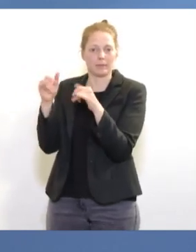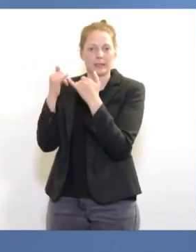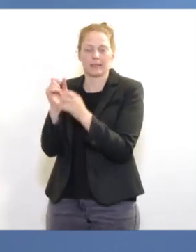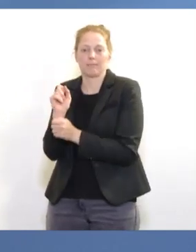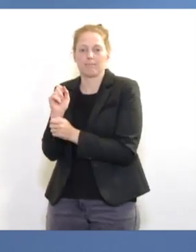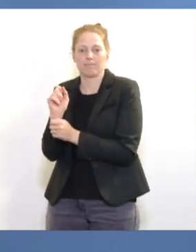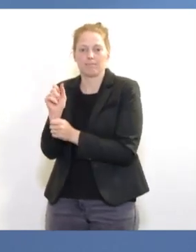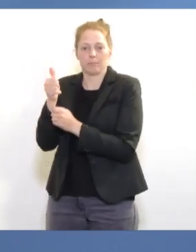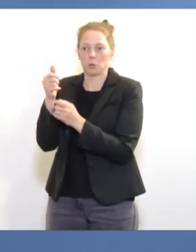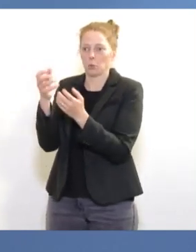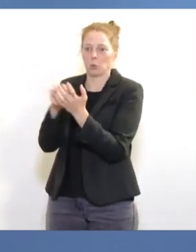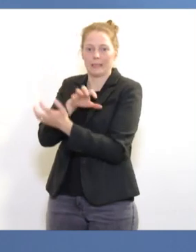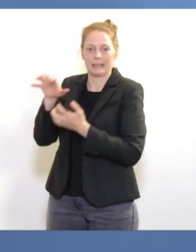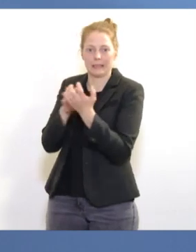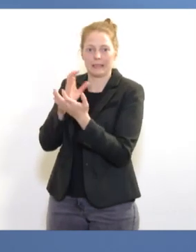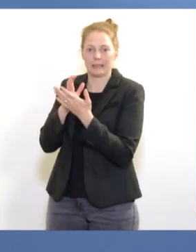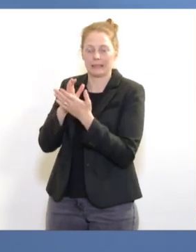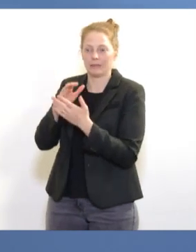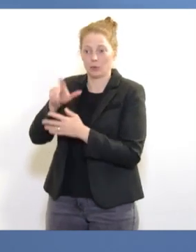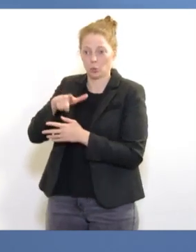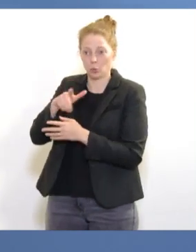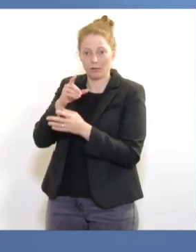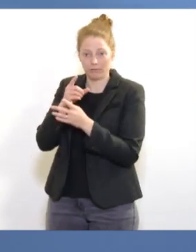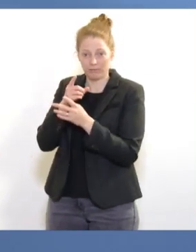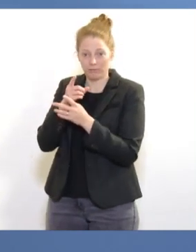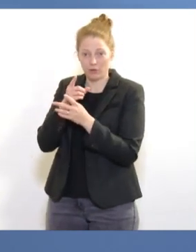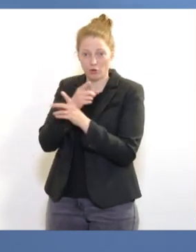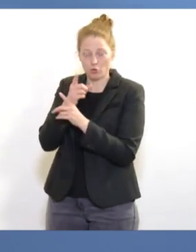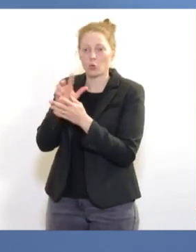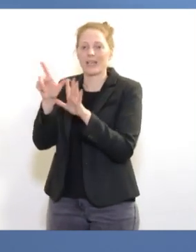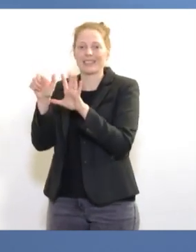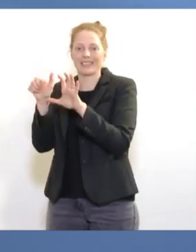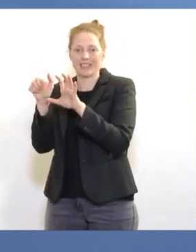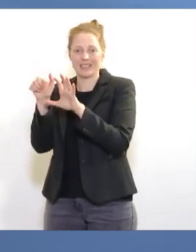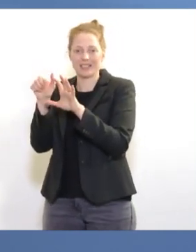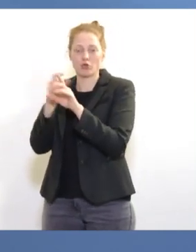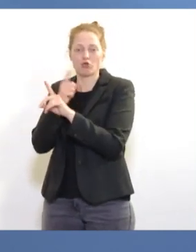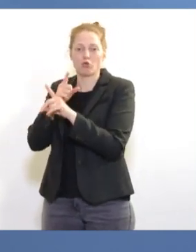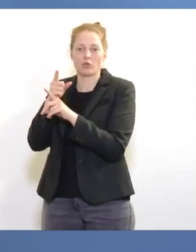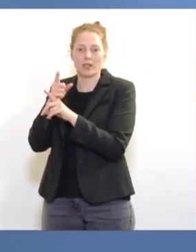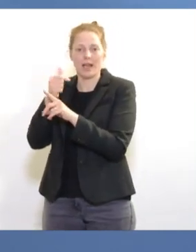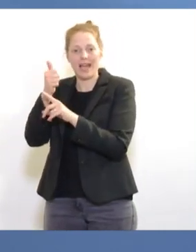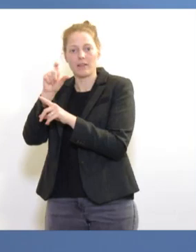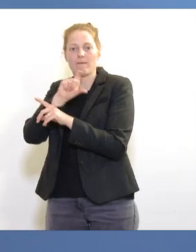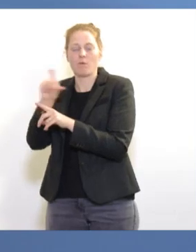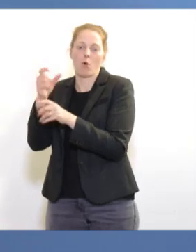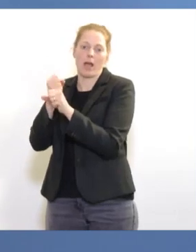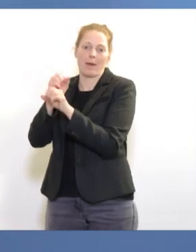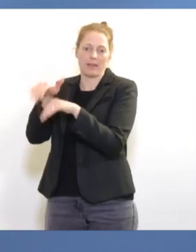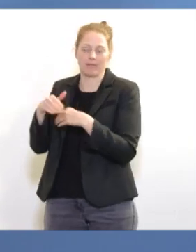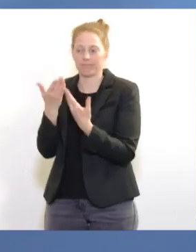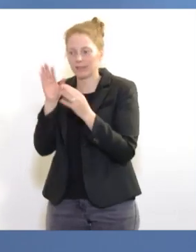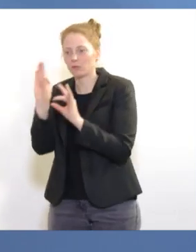besonderen Krise in der Verordnung 12 Stunden den Tag, respektive 60 Stunden die Woche schaffen dürfen. Schon